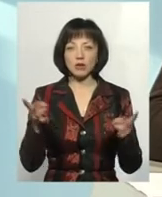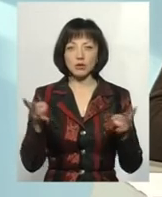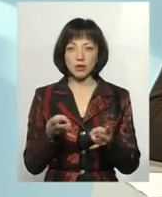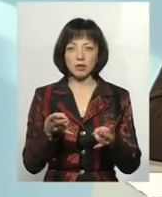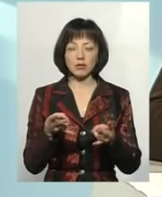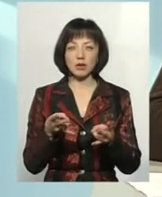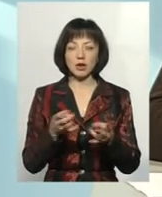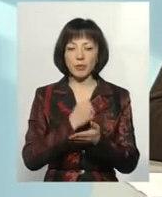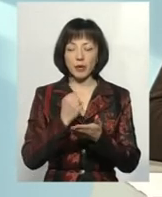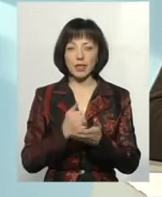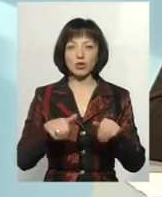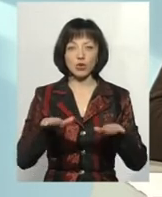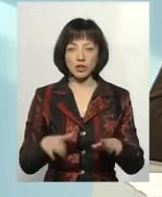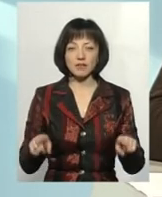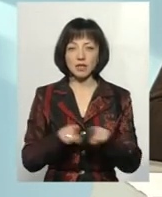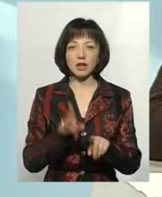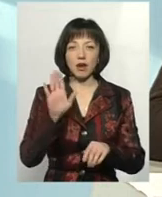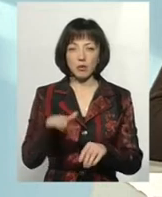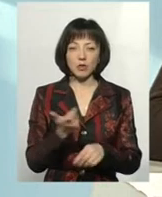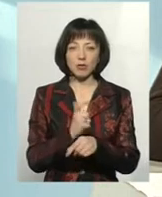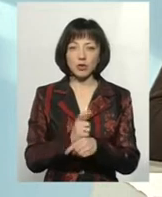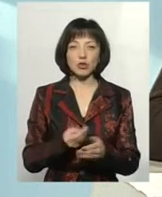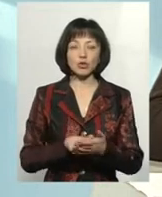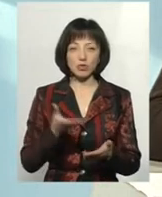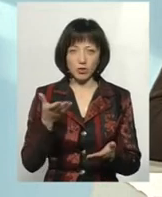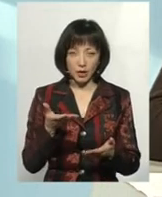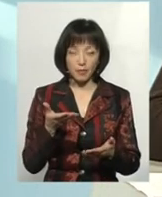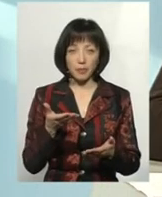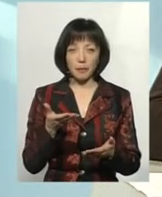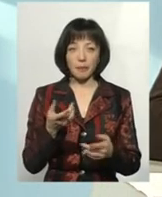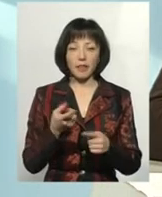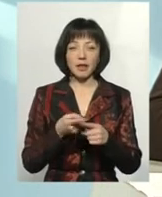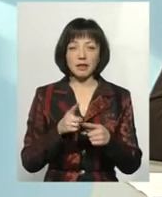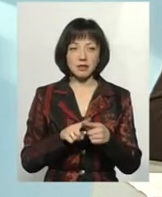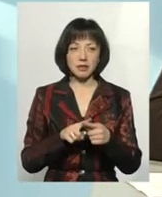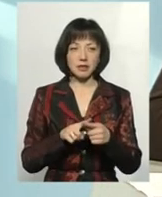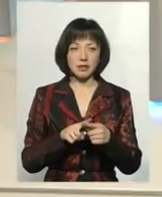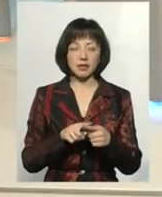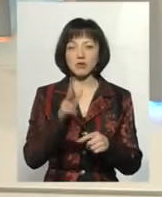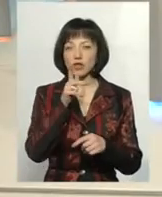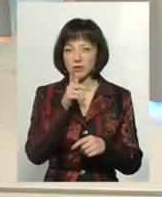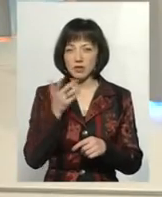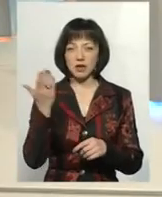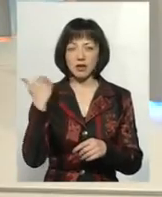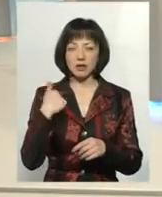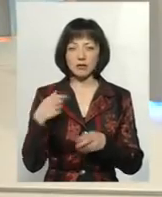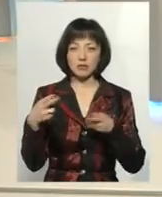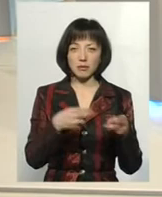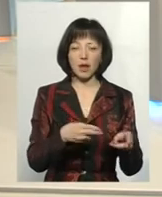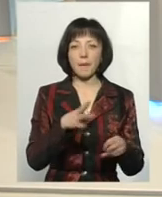прийнято таке рішення, все-таки хай вони будуть більш дороговартісні. Це, до речі, і в Чернівцях, де ми були, і